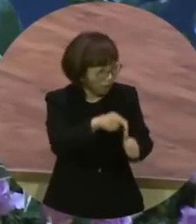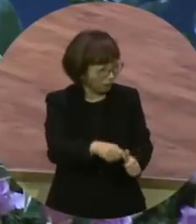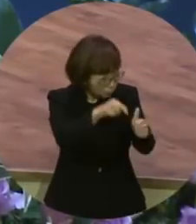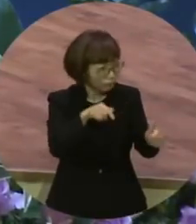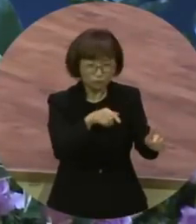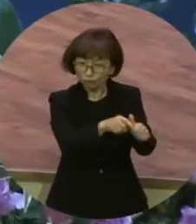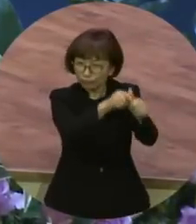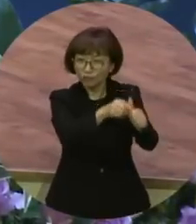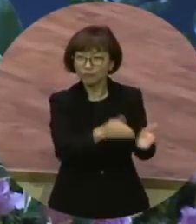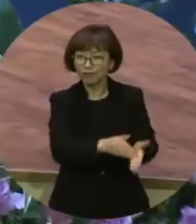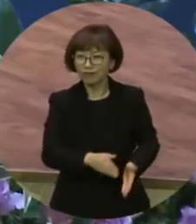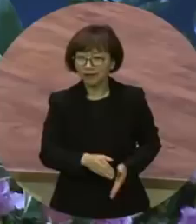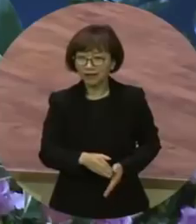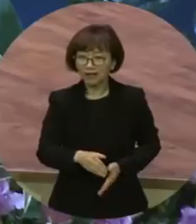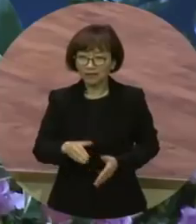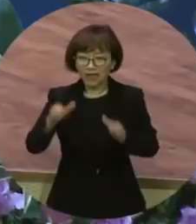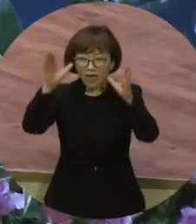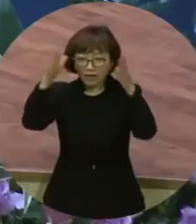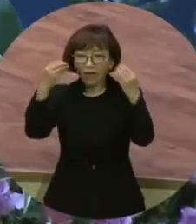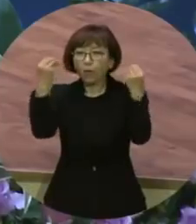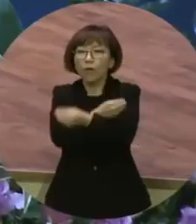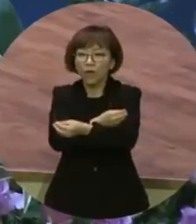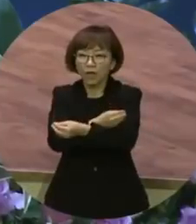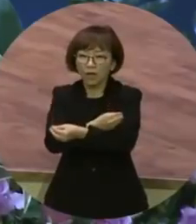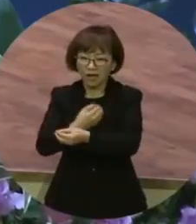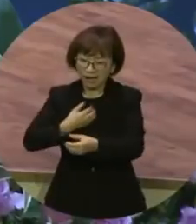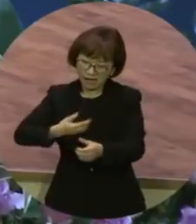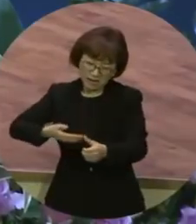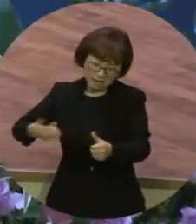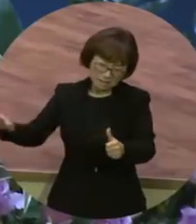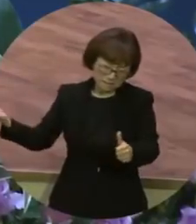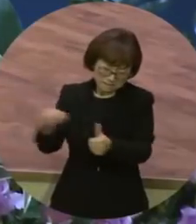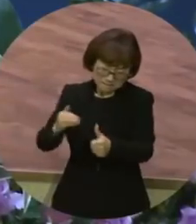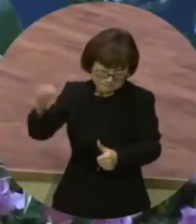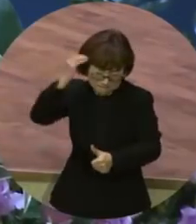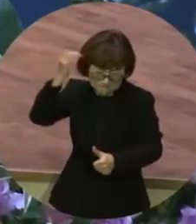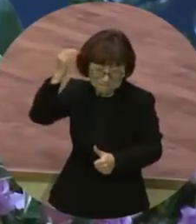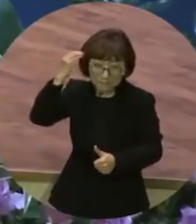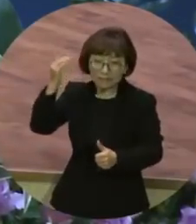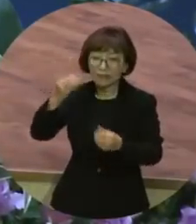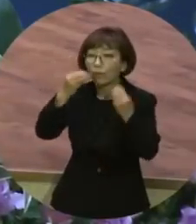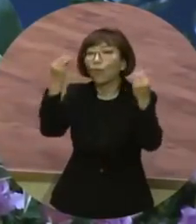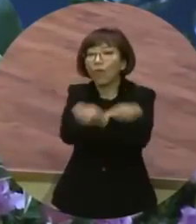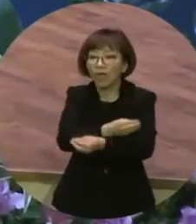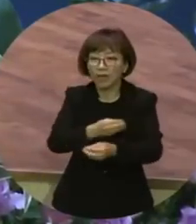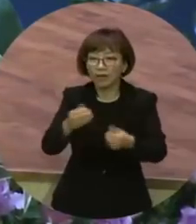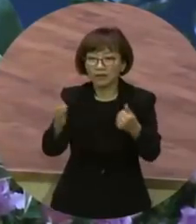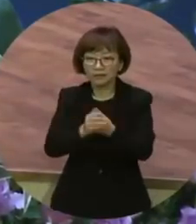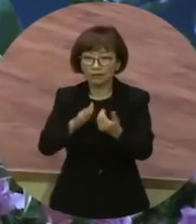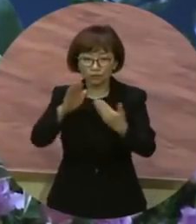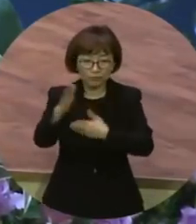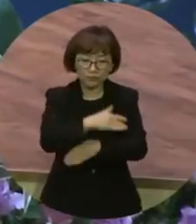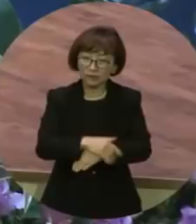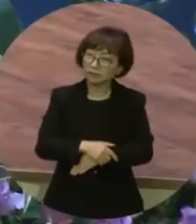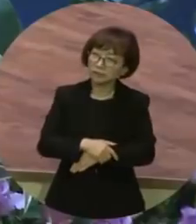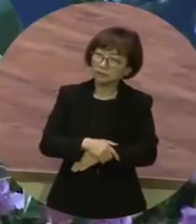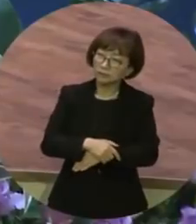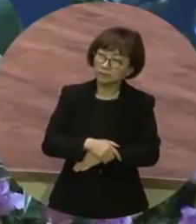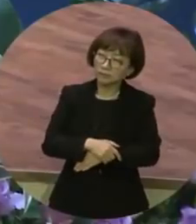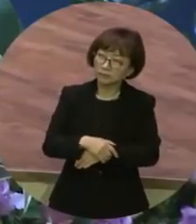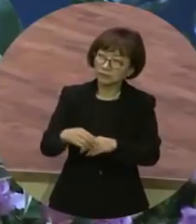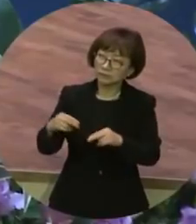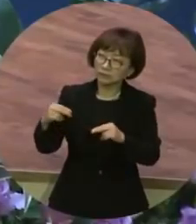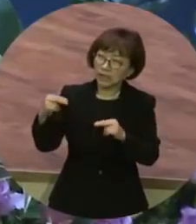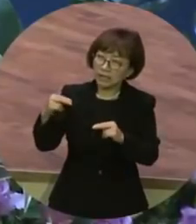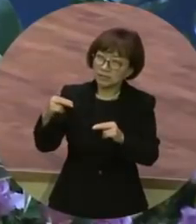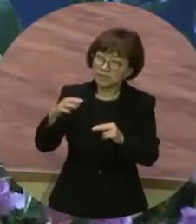같아요. 하나님 우리를 살리려고 이 옛 각인 뿌리치 빼내려고 막 하나님 문제 사건을 줘서 그걸 깨닫게